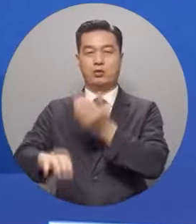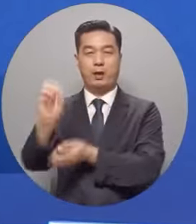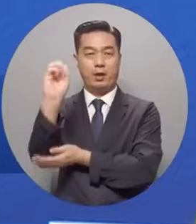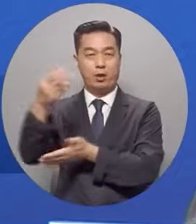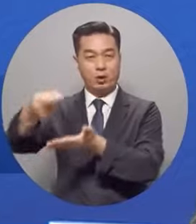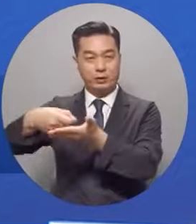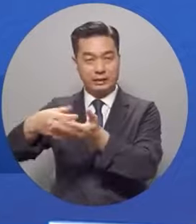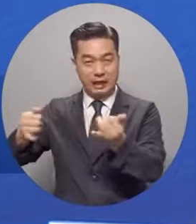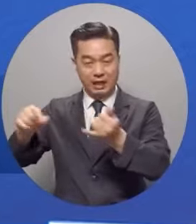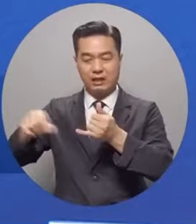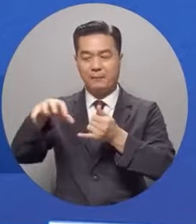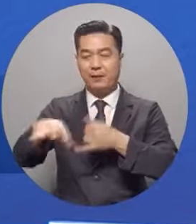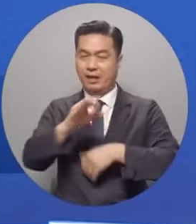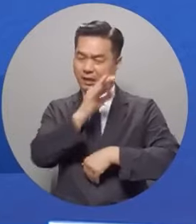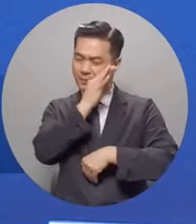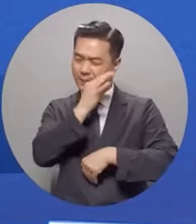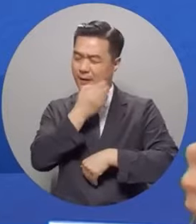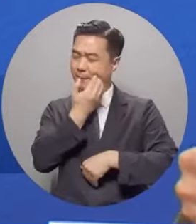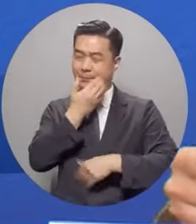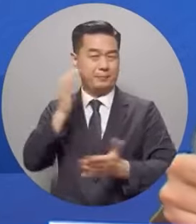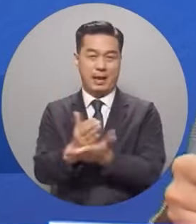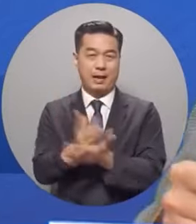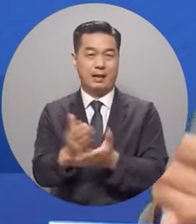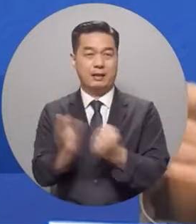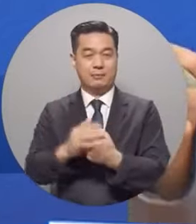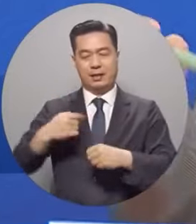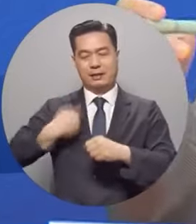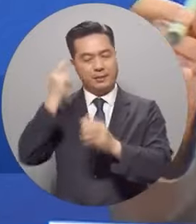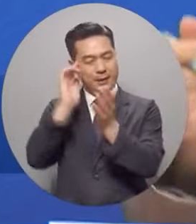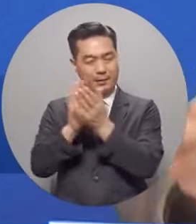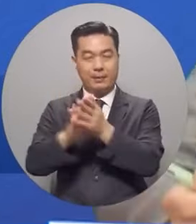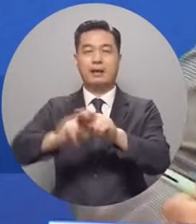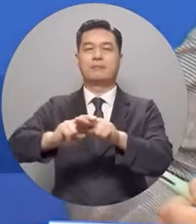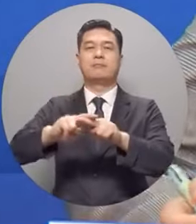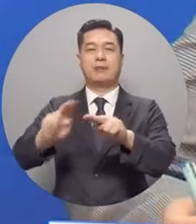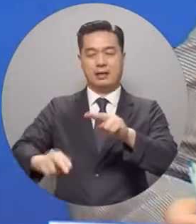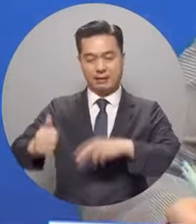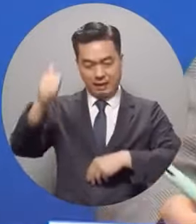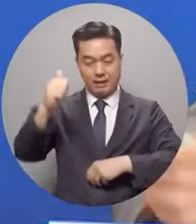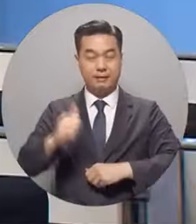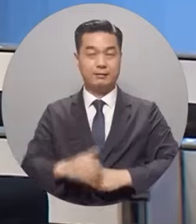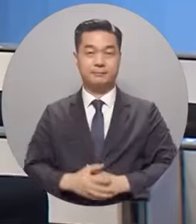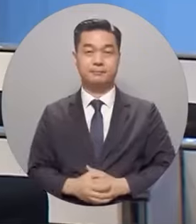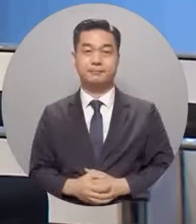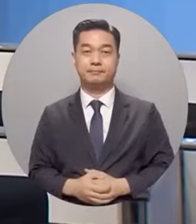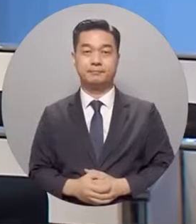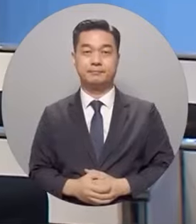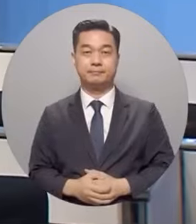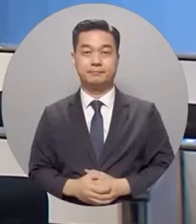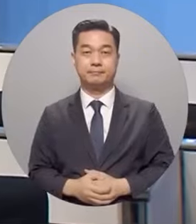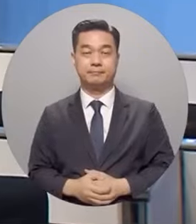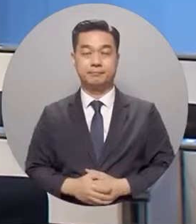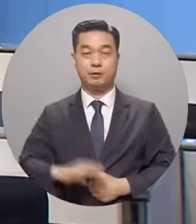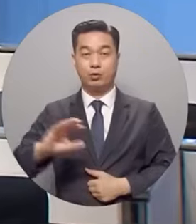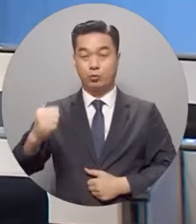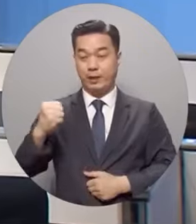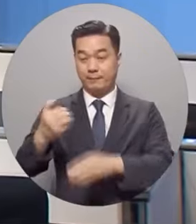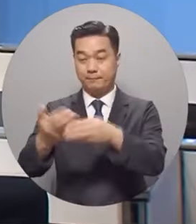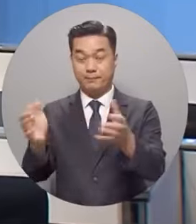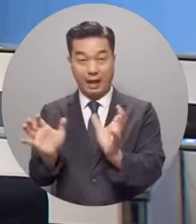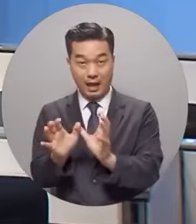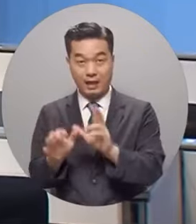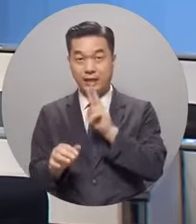언론인들에게 부끄러운 모습 그만 보이고 자진해서 물러나는 게 마땅합니다. 반면 국민의힘은